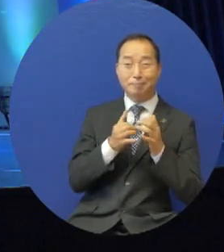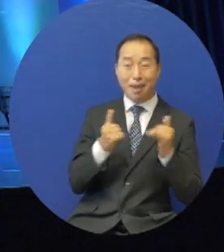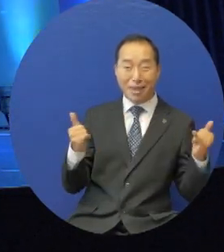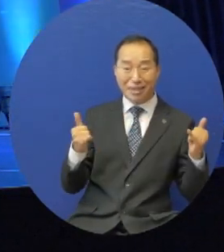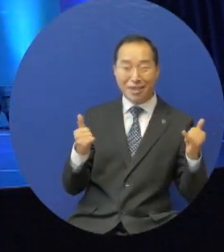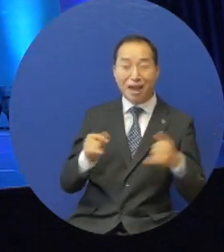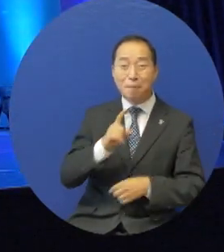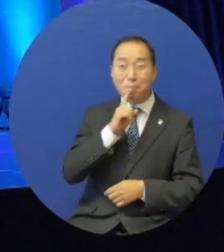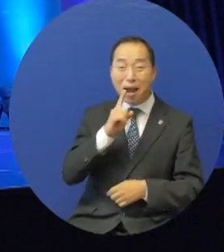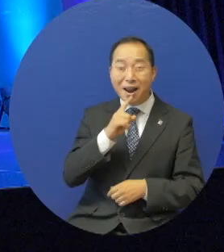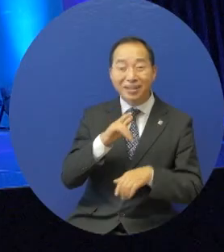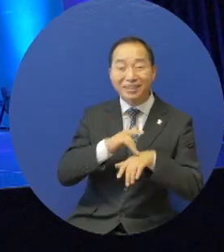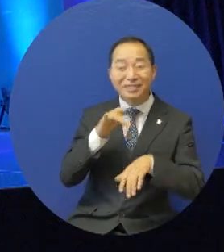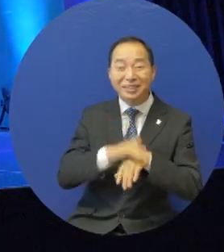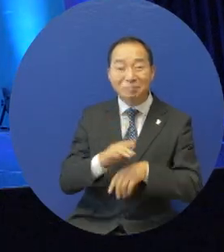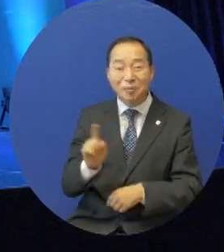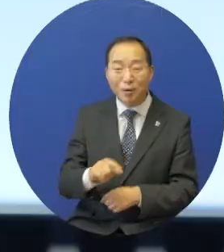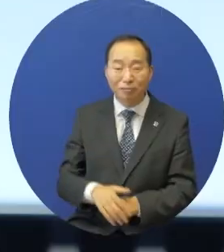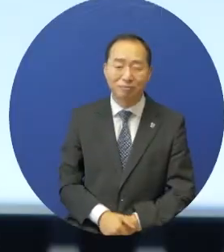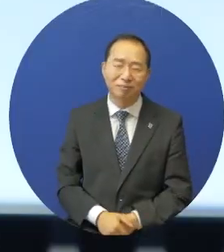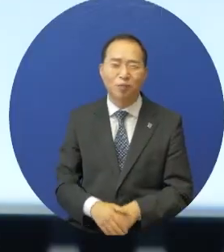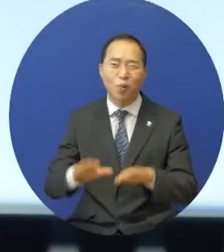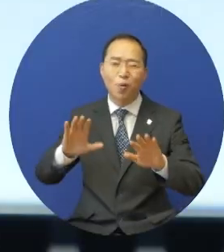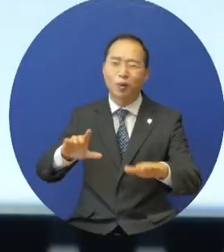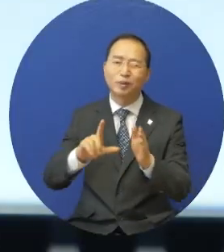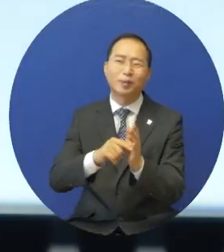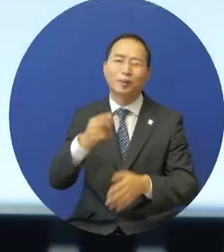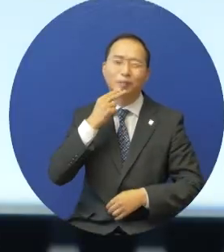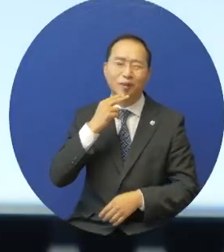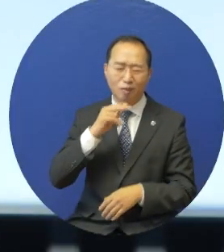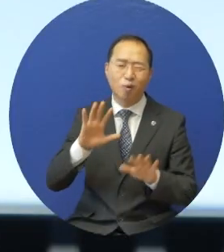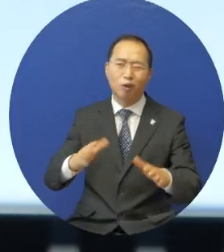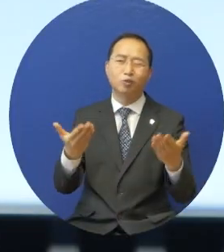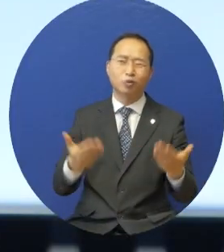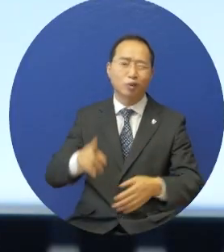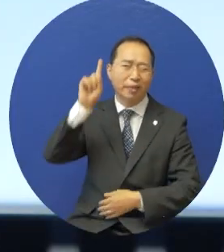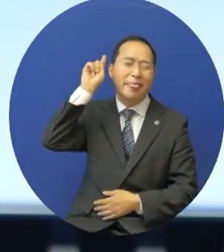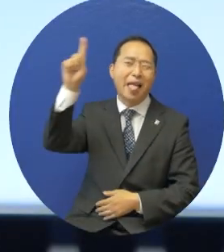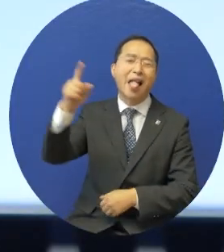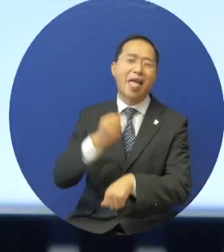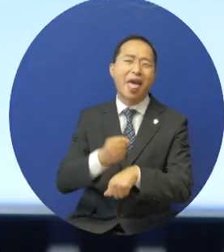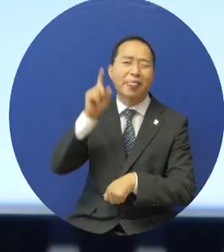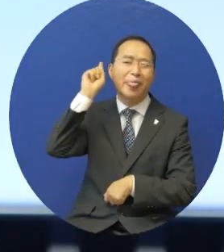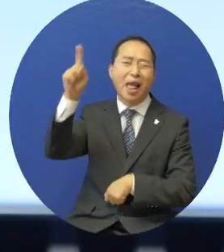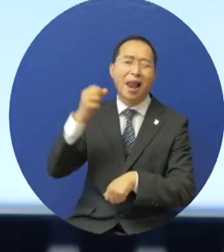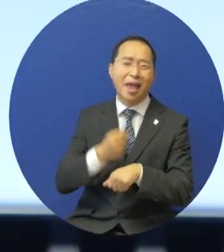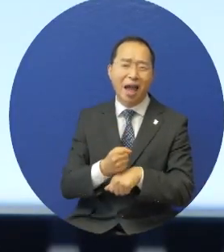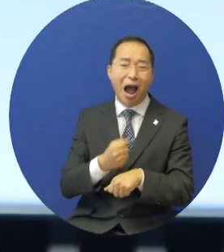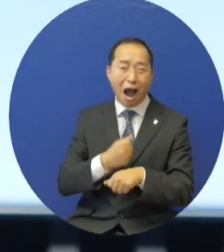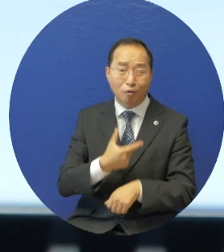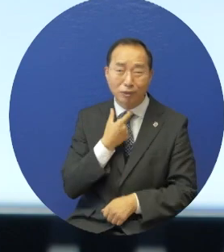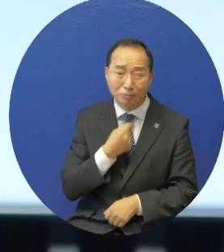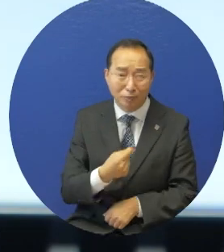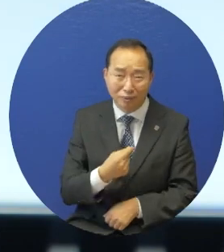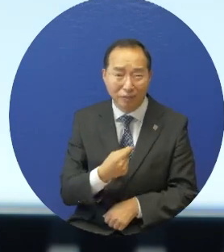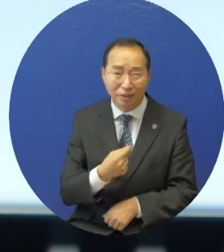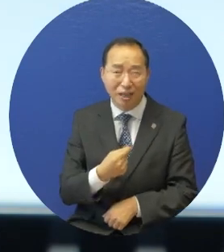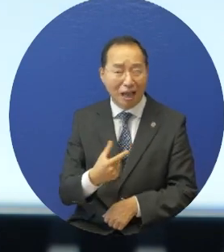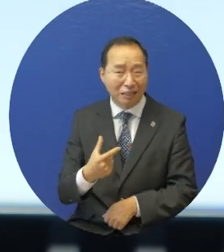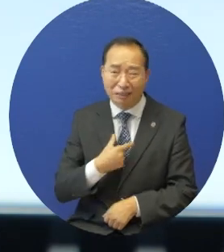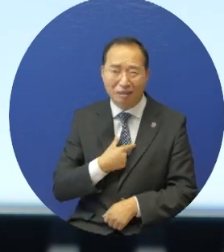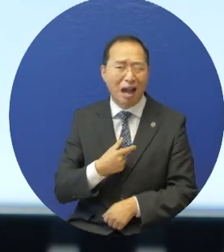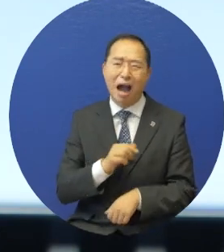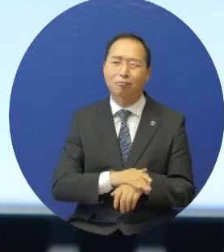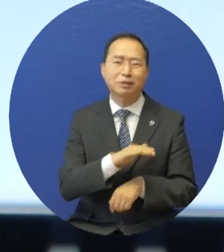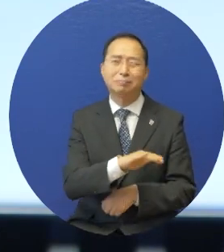게으름뱅이들의 단골 레퍼토리가 있습니다. 아 오늘은 시간이 없어. 아 오늘까지만 쉬고 내일 할 거야. 아 인생 뭐 있어? 아 나는 하고